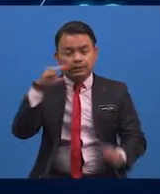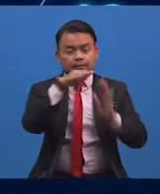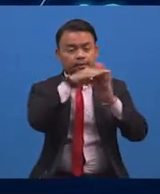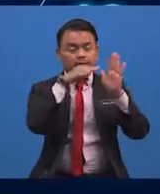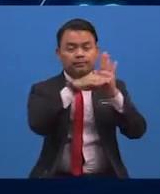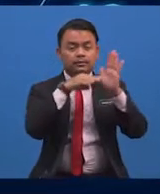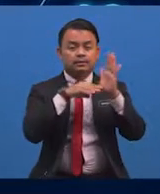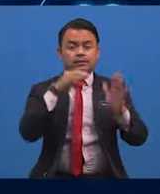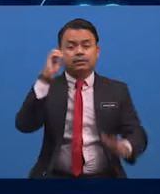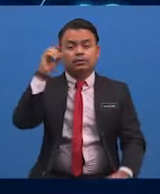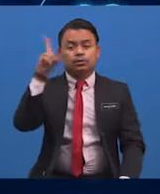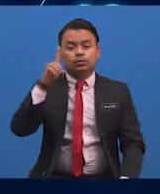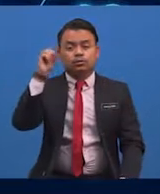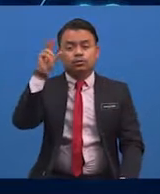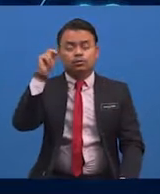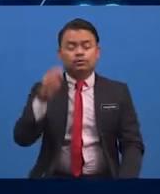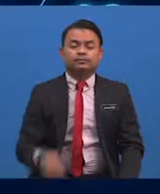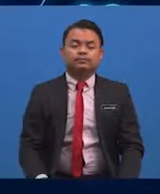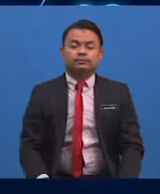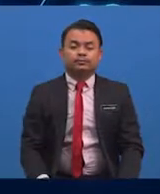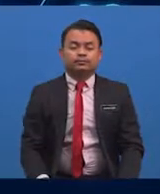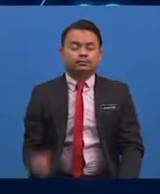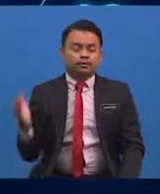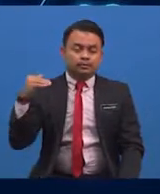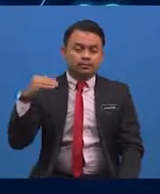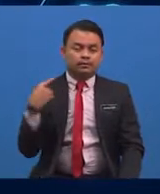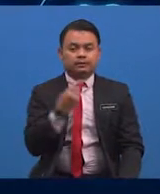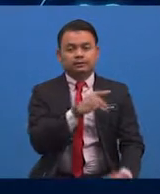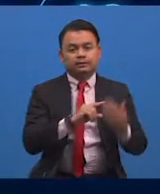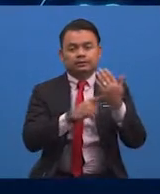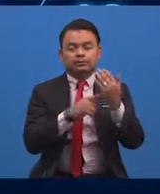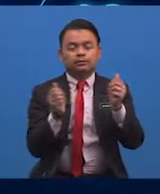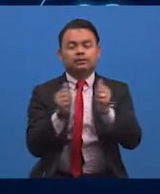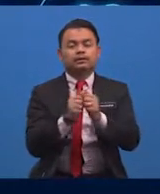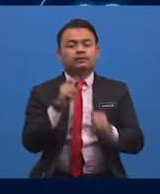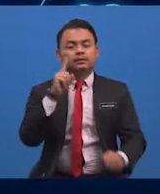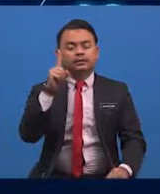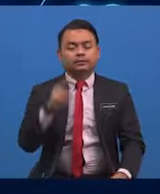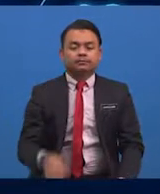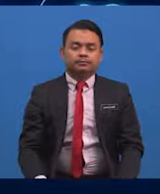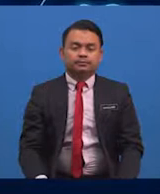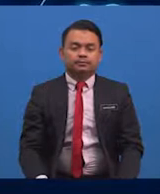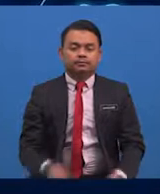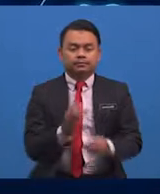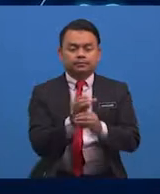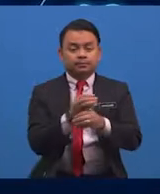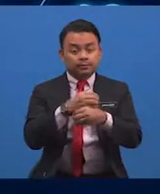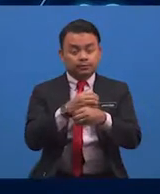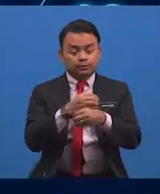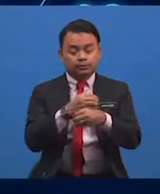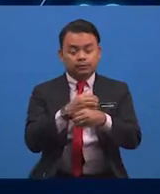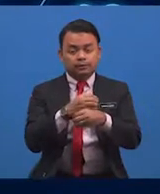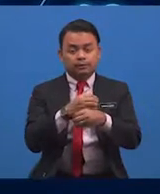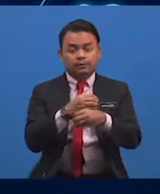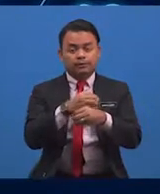mari kita mulakan dengan yang pertama, iaitu proses pembentukan lapisan ozon. Di lapisan